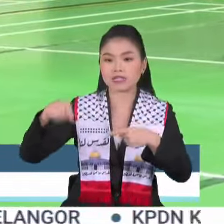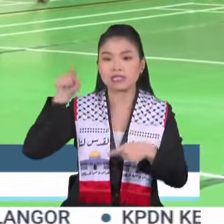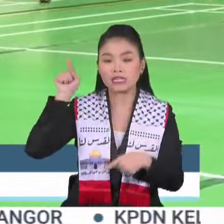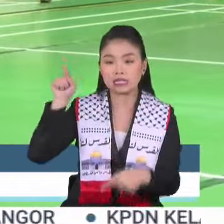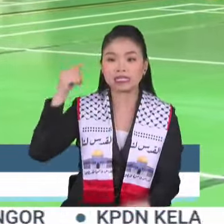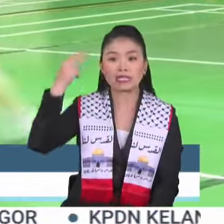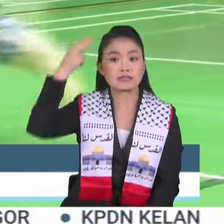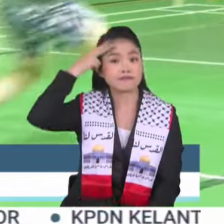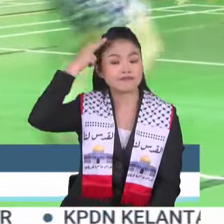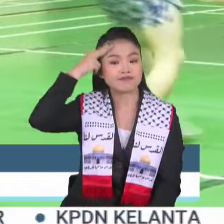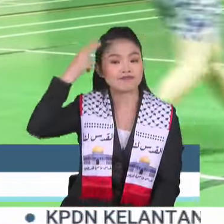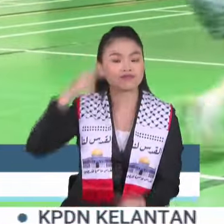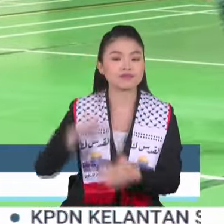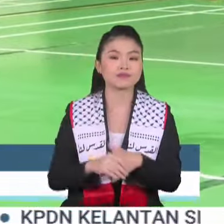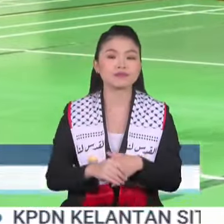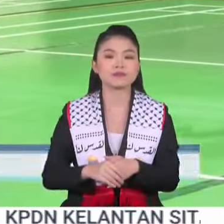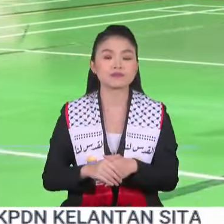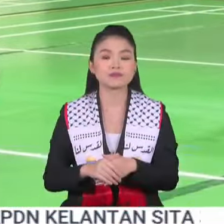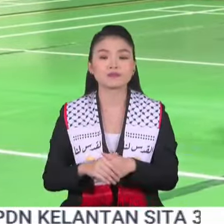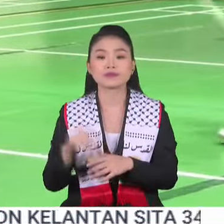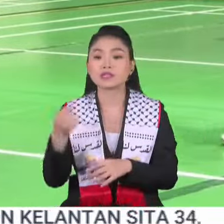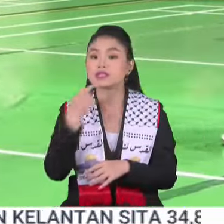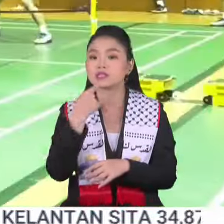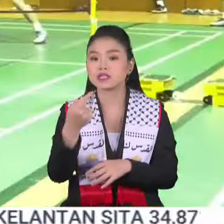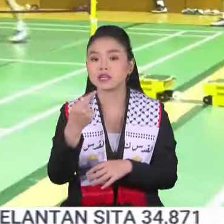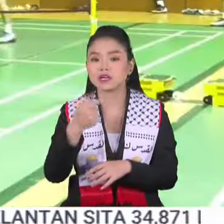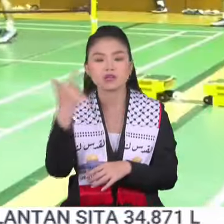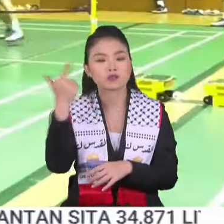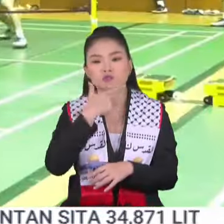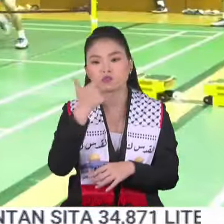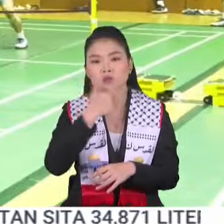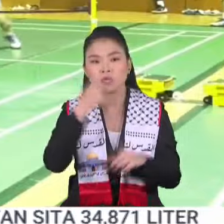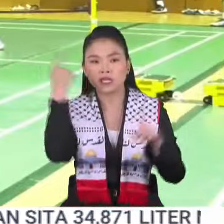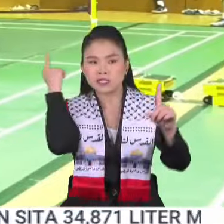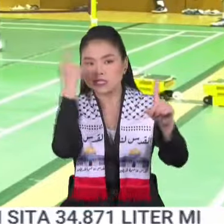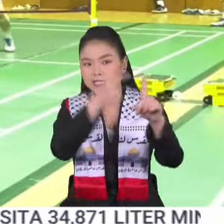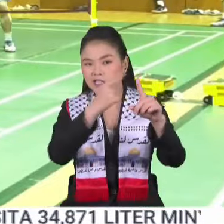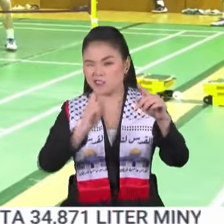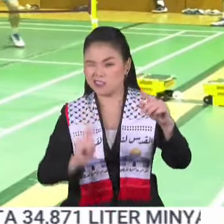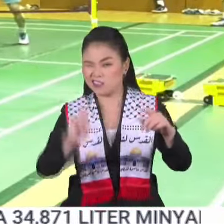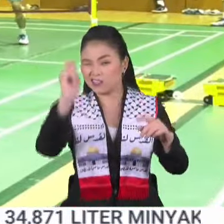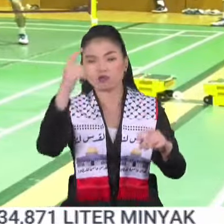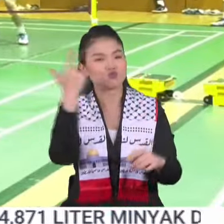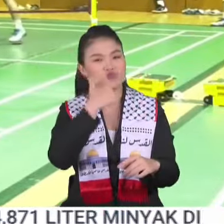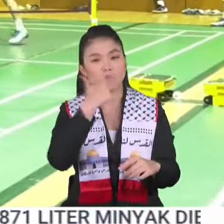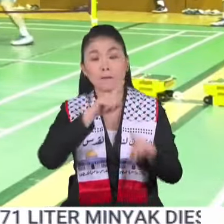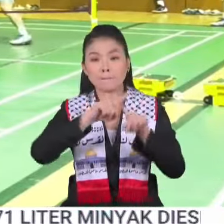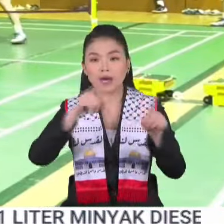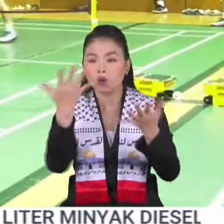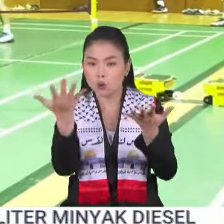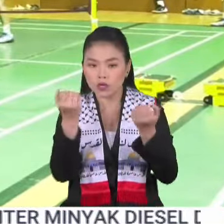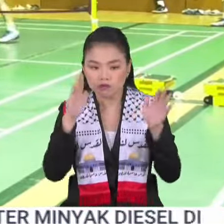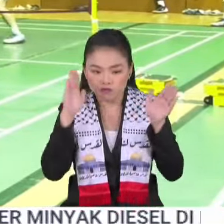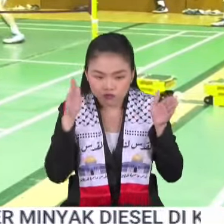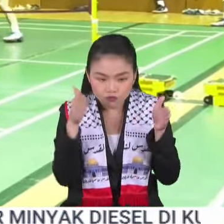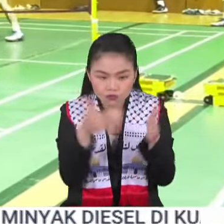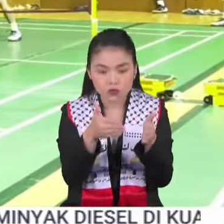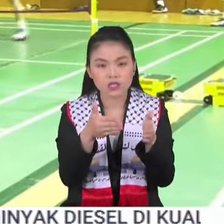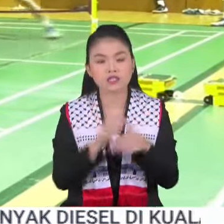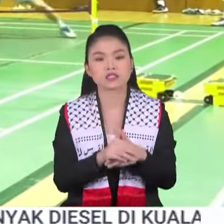Oktober lalu. Dalam pada itu, Zafir menyatakan mereka tidak mahu meletakkan sasaran yang tinggi. Sebaliknya, hanya mahu fokus terhadap